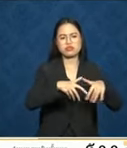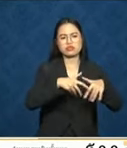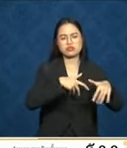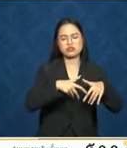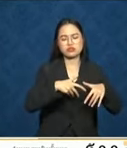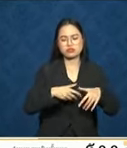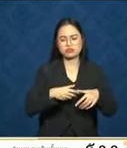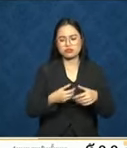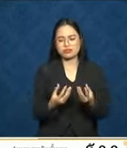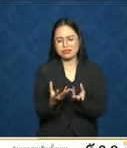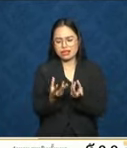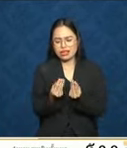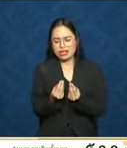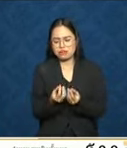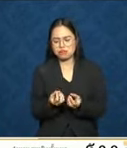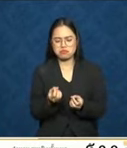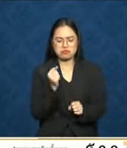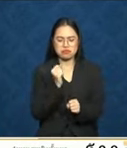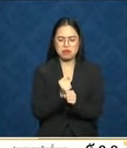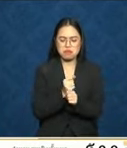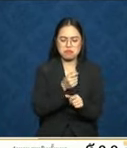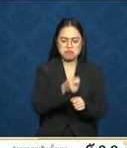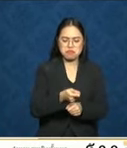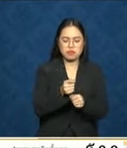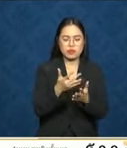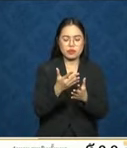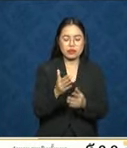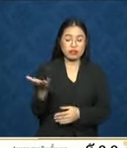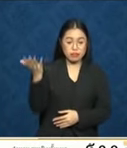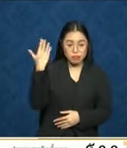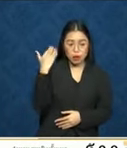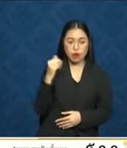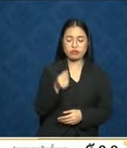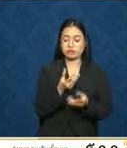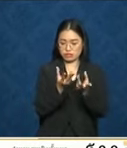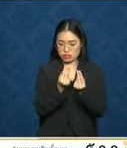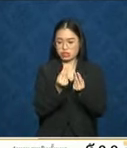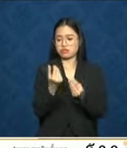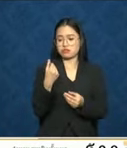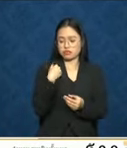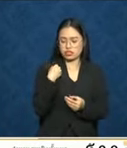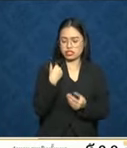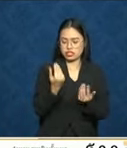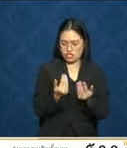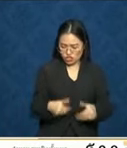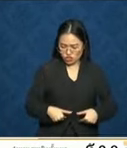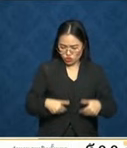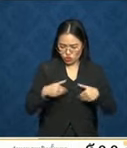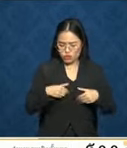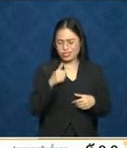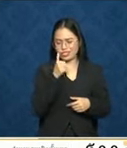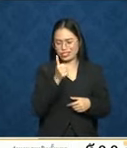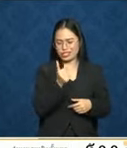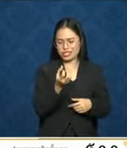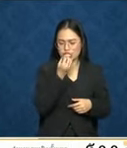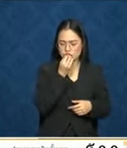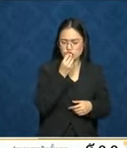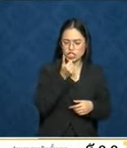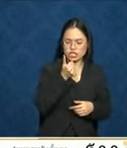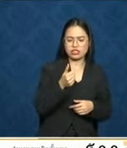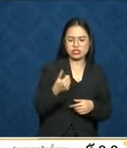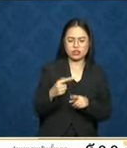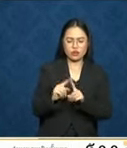พี่น้องเกษตรกรอย่างไร้เหตุผลอีกด้วยจากที่พวกเขาเคยมีที่ทำกินกันอยู่ดีๆต้องกลับกลายมาเป็นคนไร้ที่ทำกิน